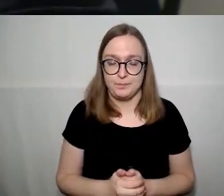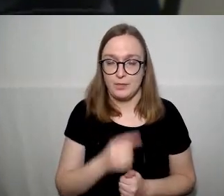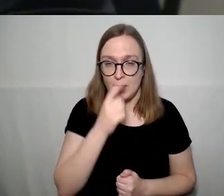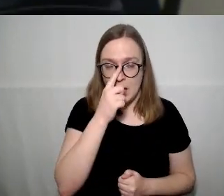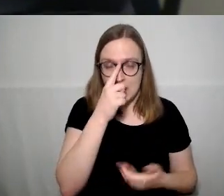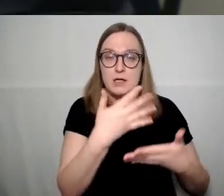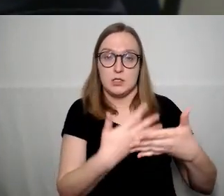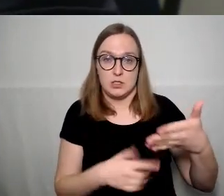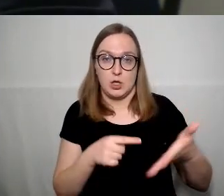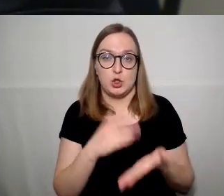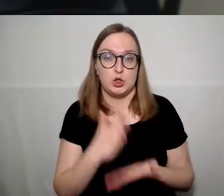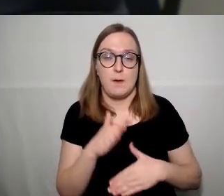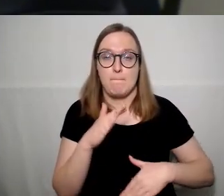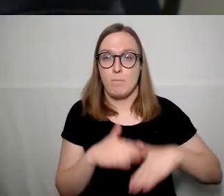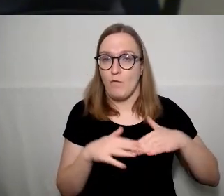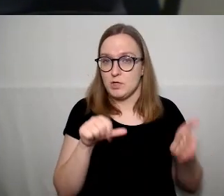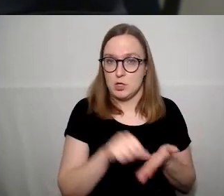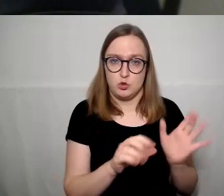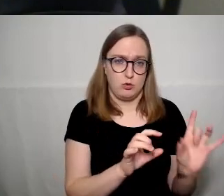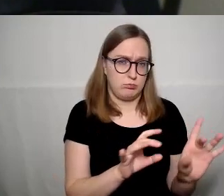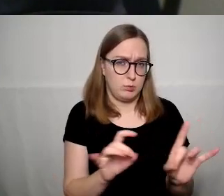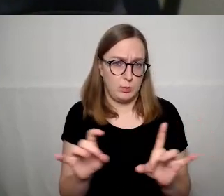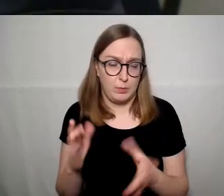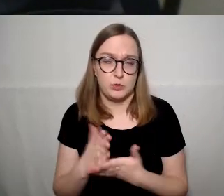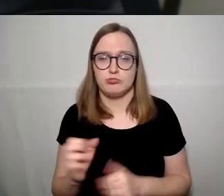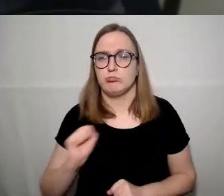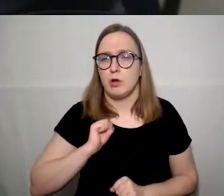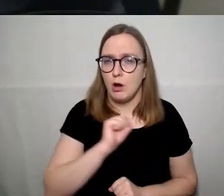yra įvairių profesijų atstovų, tarp jų yra daktarų,